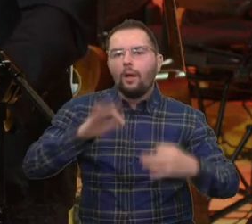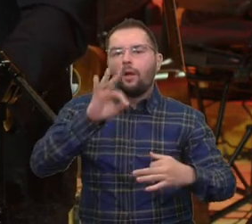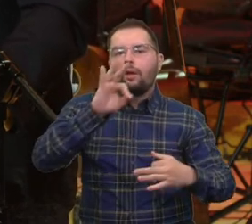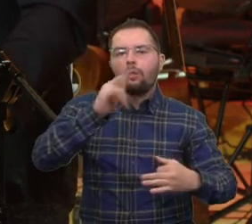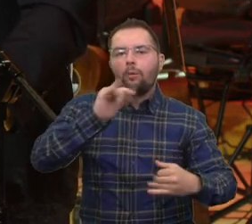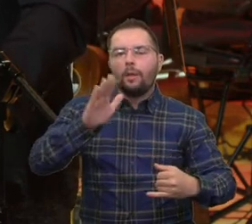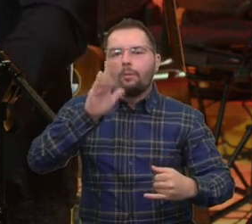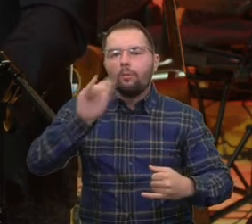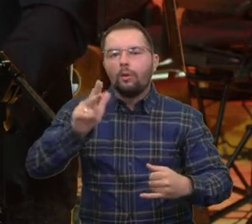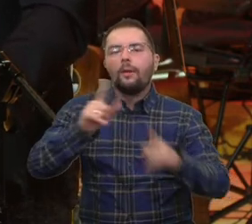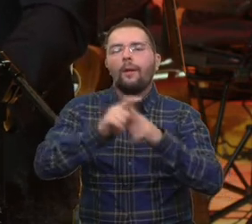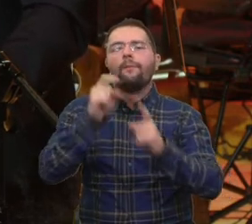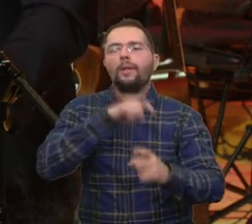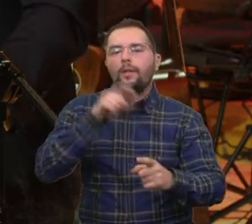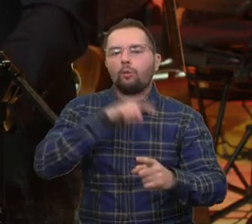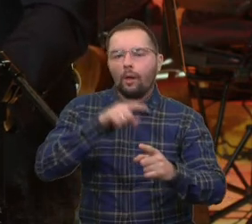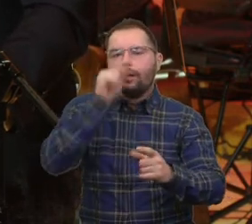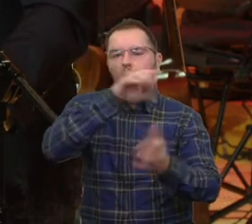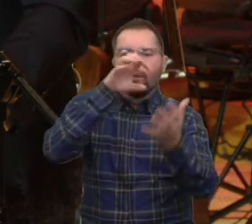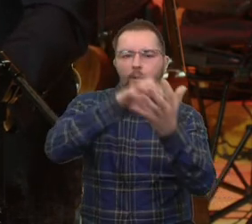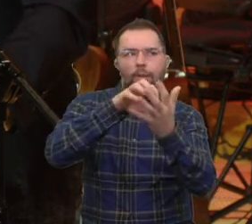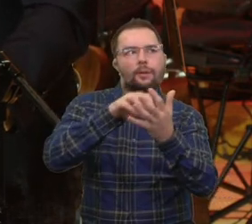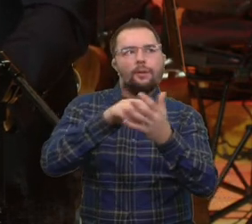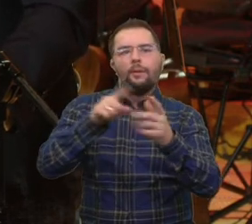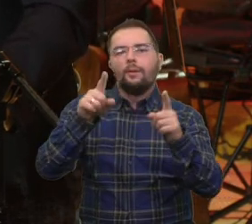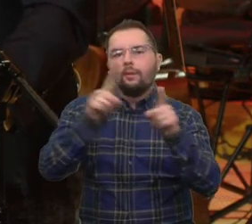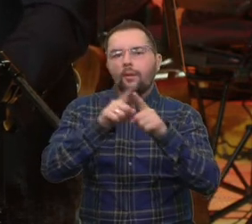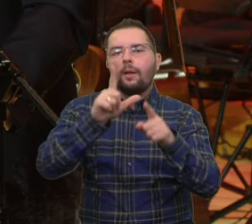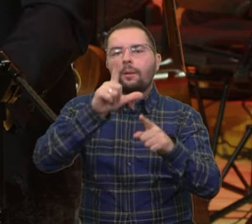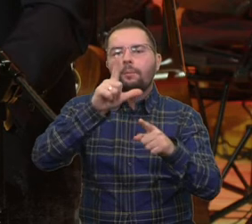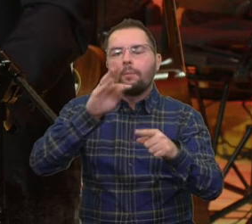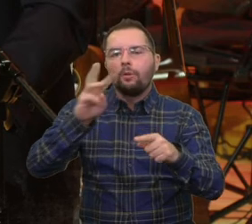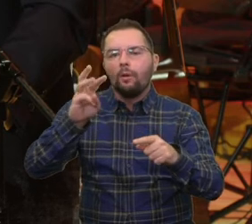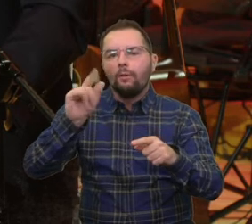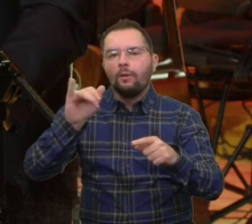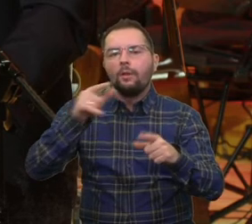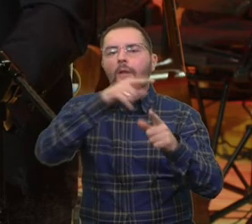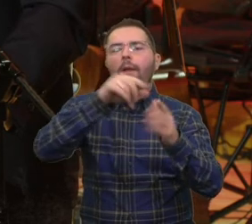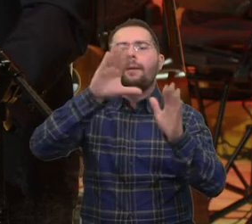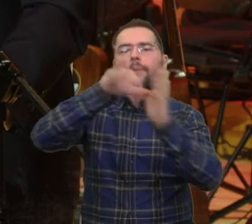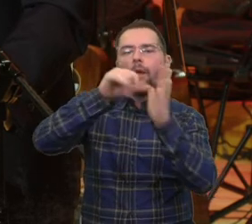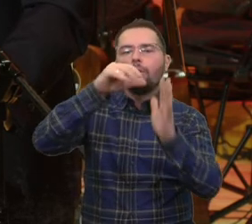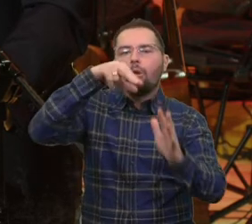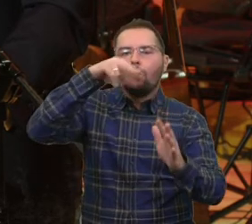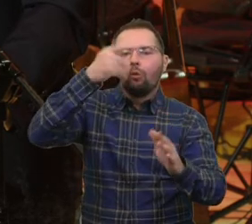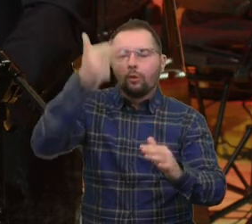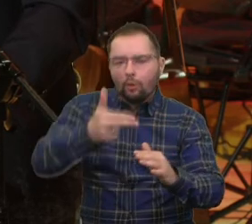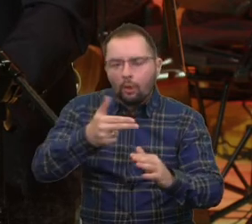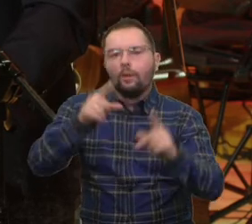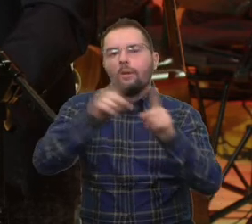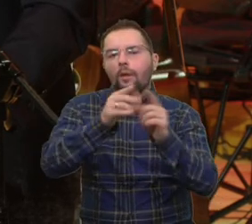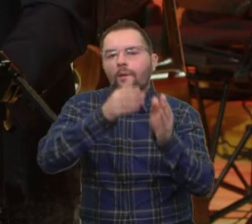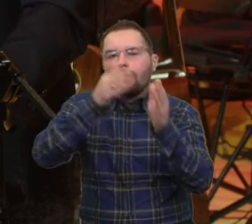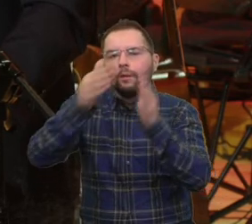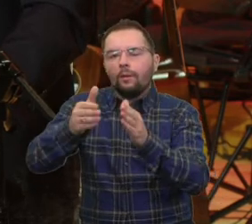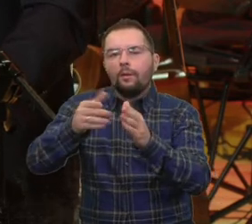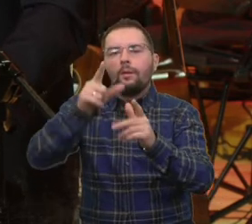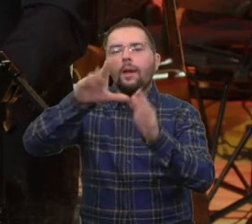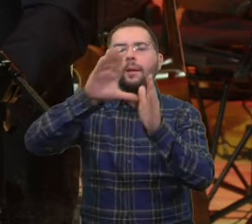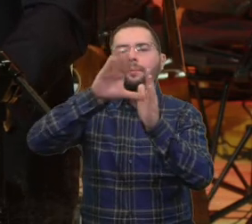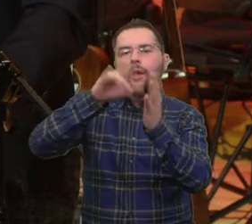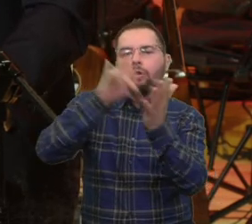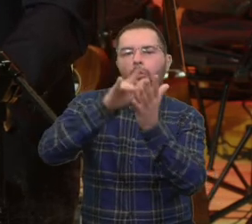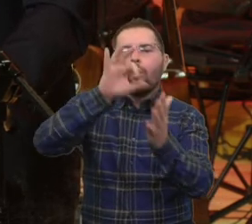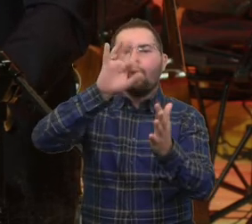Tomasz Bujok, burmistrz Wisły. Zapraszam pana Przemysława Korcza, burmistrza Ustronia, pana Tomasza Kucharskiego, burmistrza